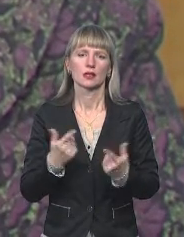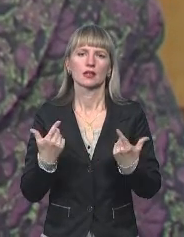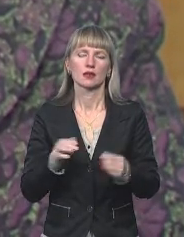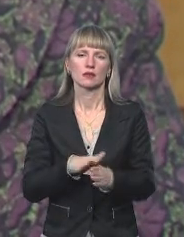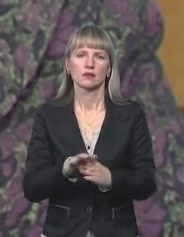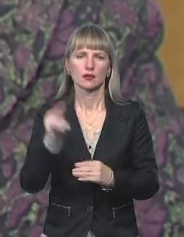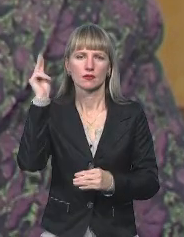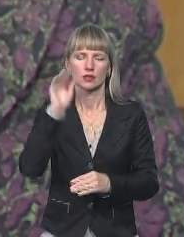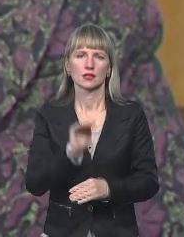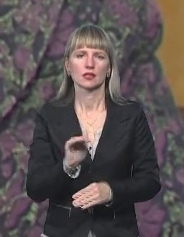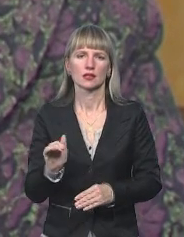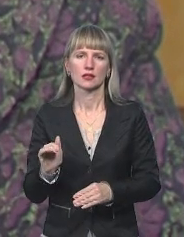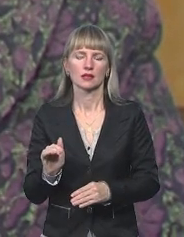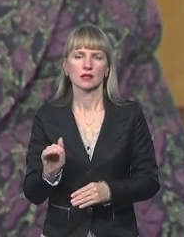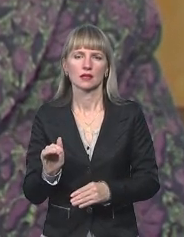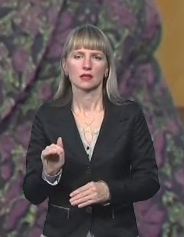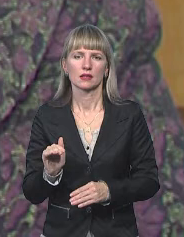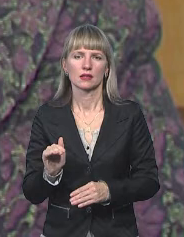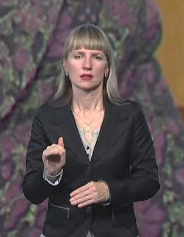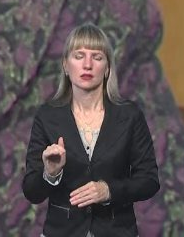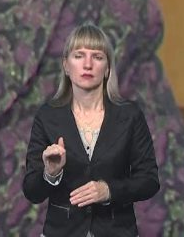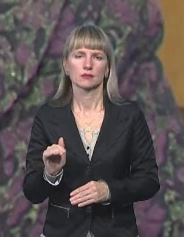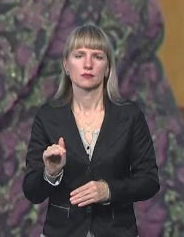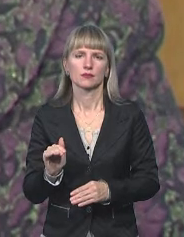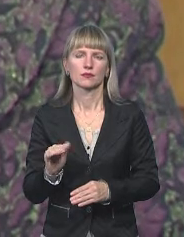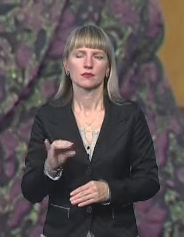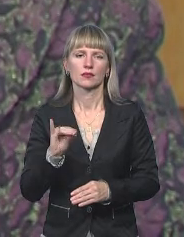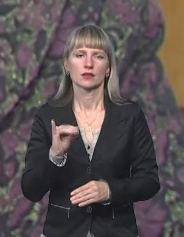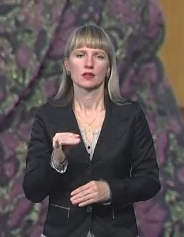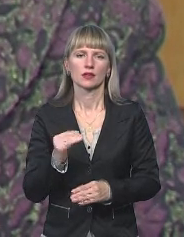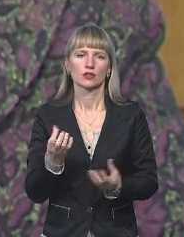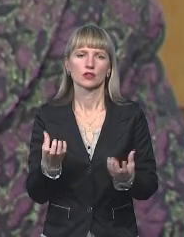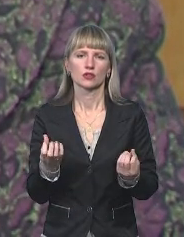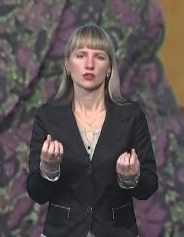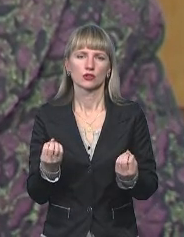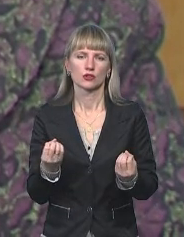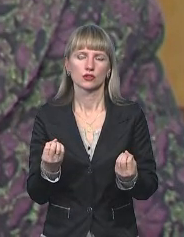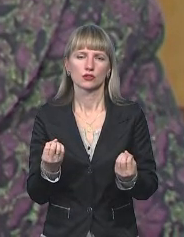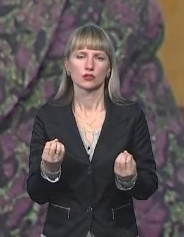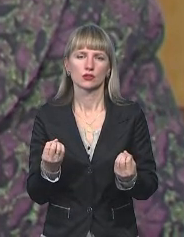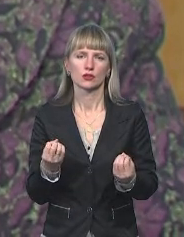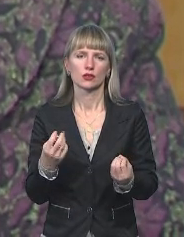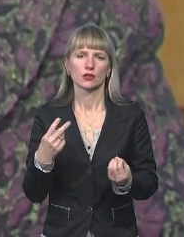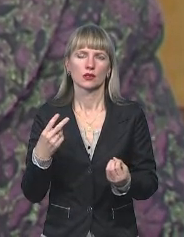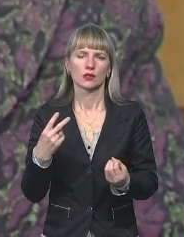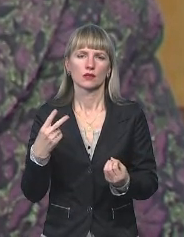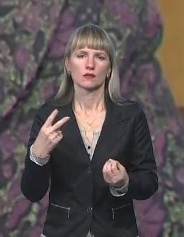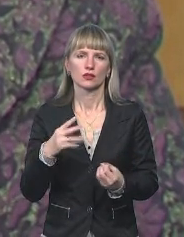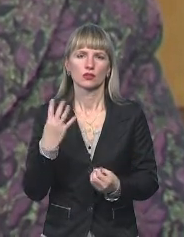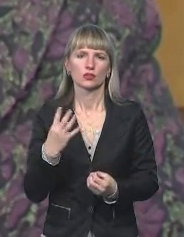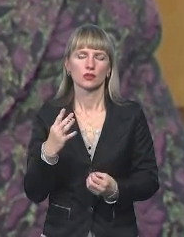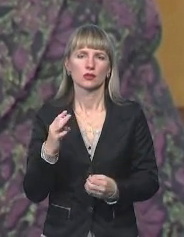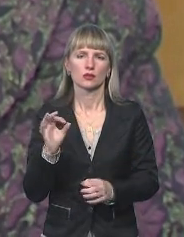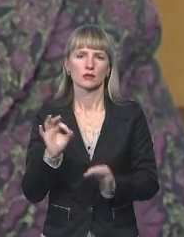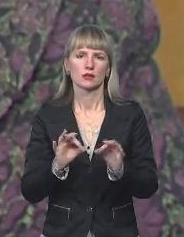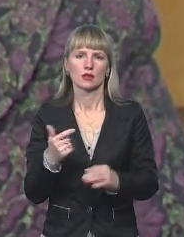навчання дітей з особливими освітніми потребами. І, крім того, 2,4 мільйона гривень – це